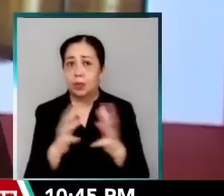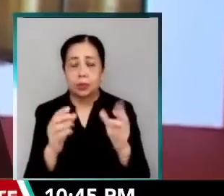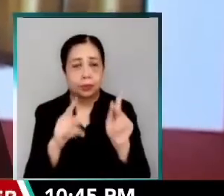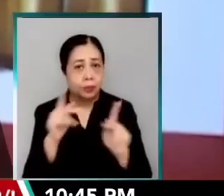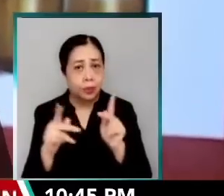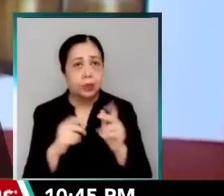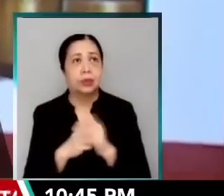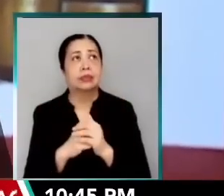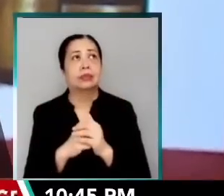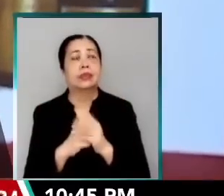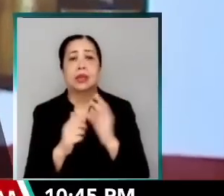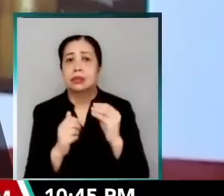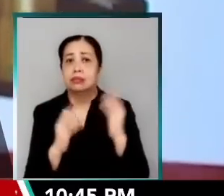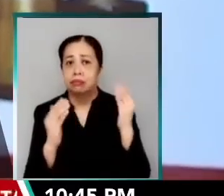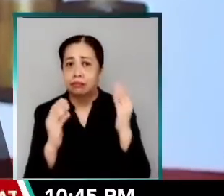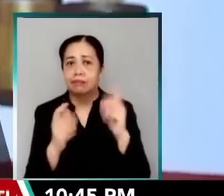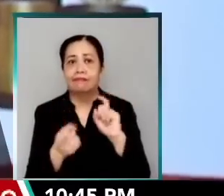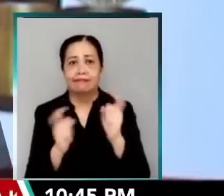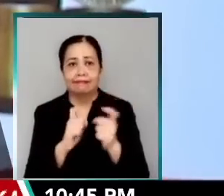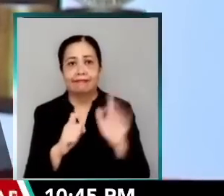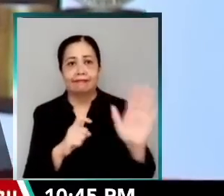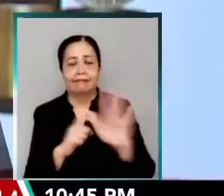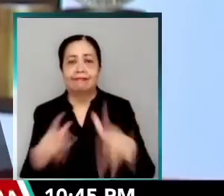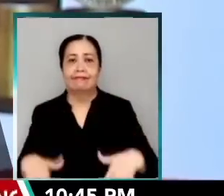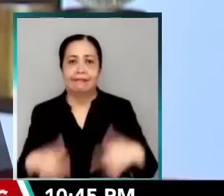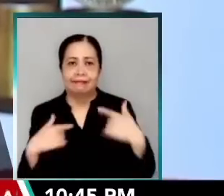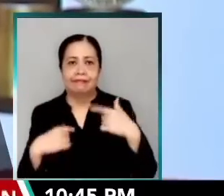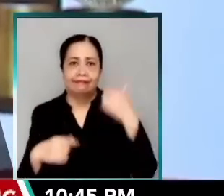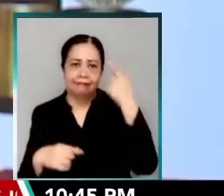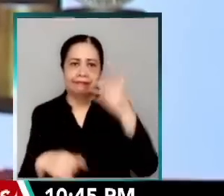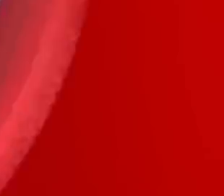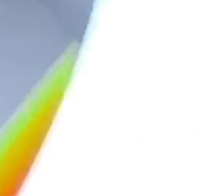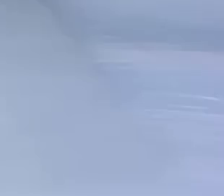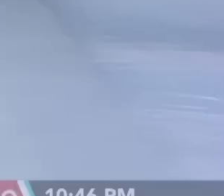and hopefully change their lives for the better.